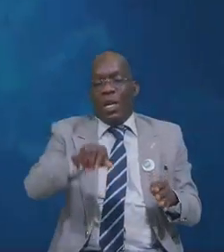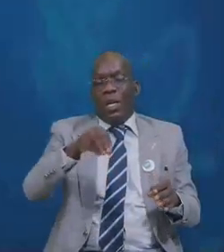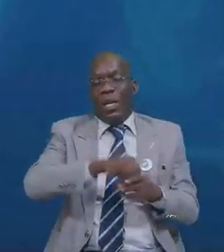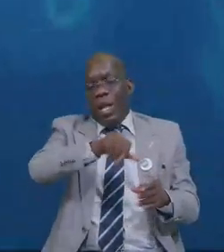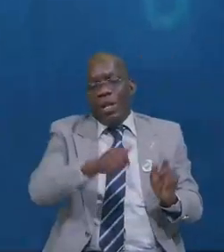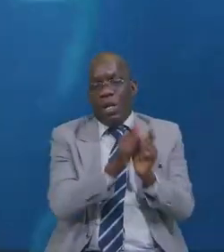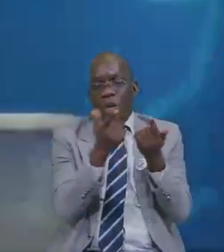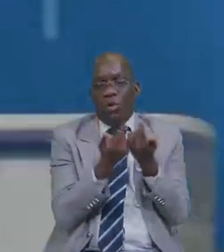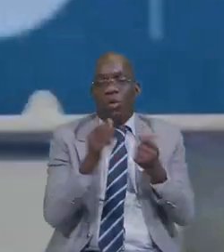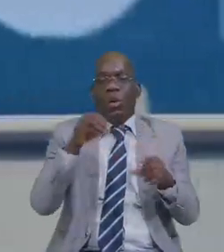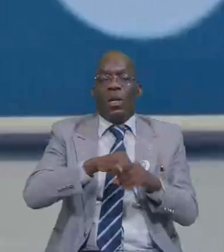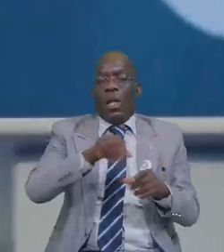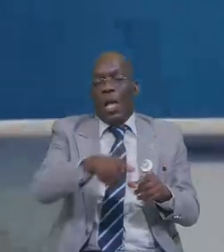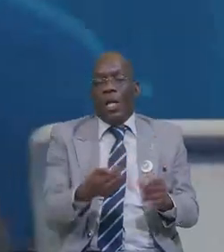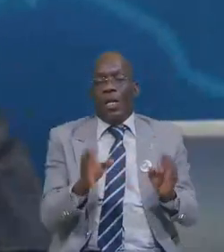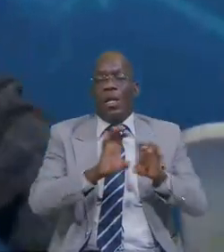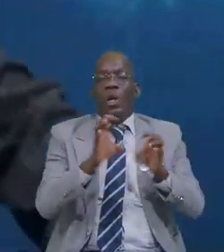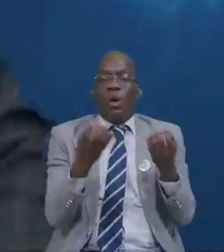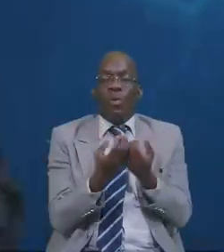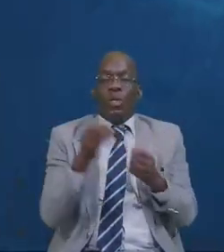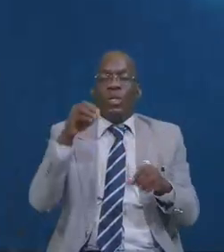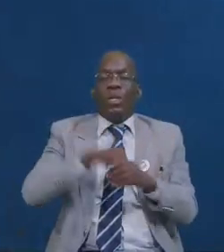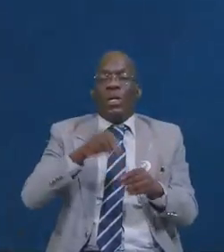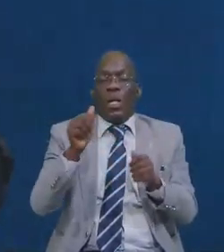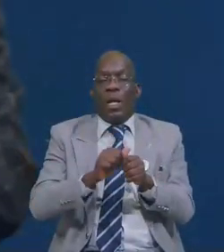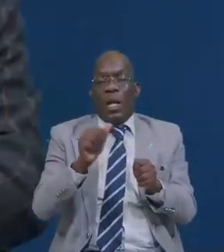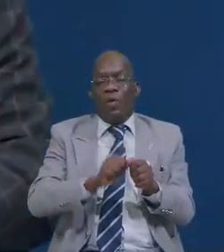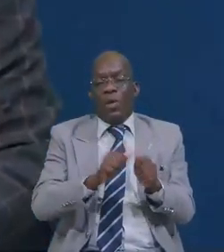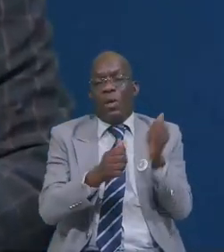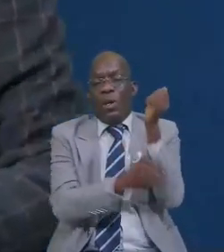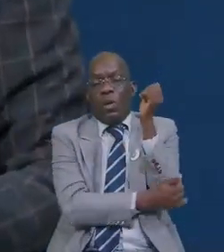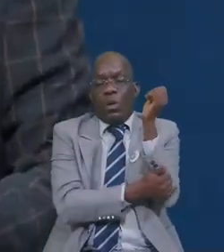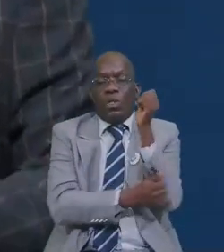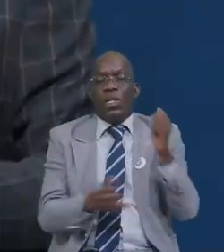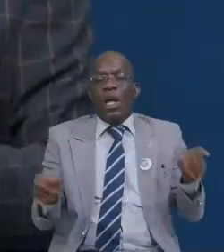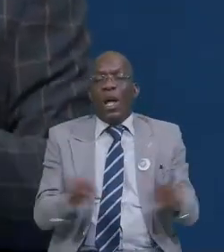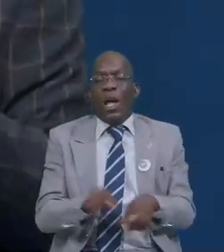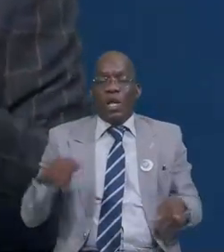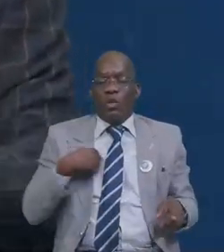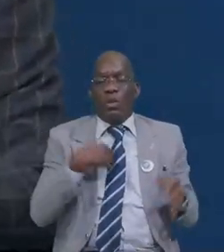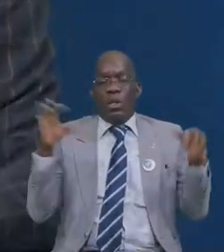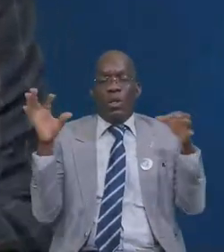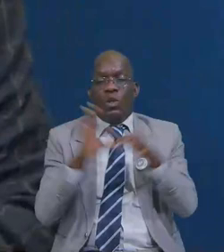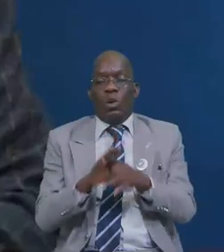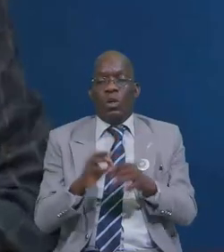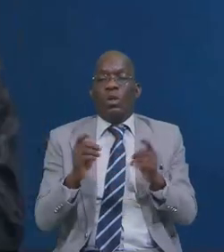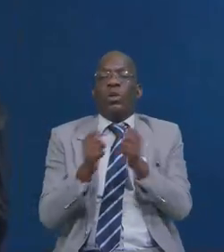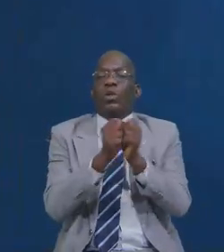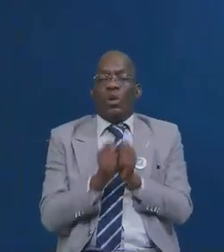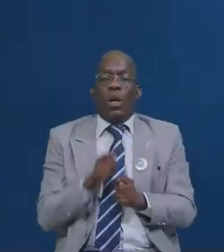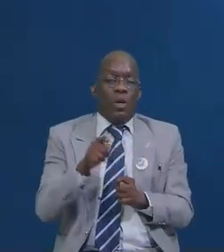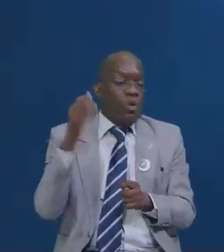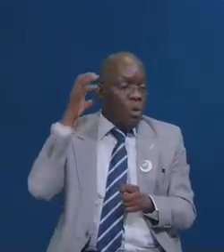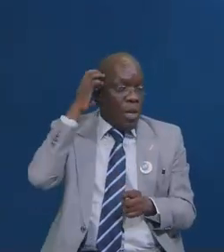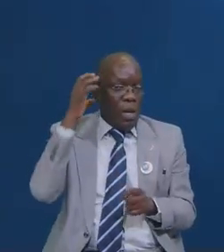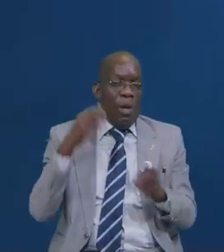une assemblée, ou bien dans une communauté, ou bien dans un pays, ou dans une nation, comme nous sommes connectés ensemble, et